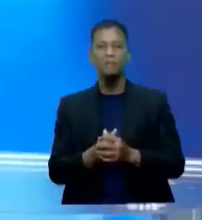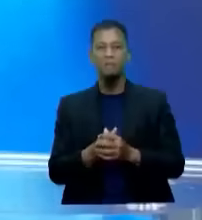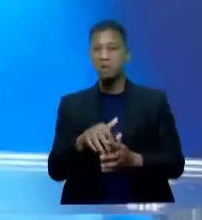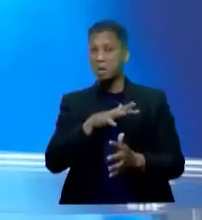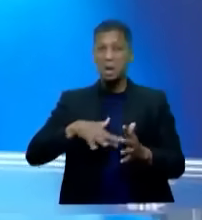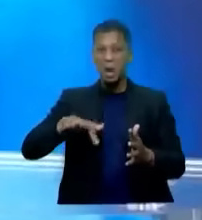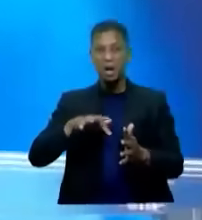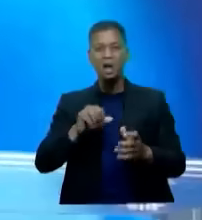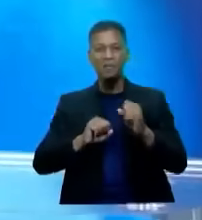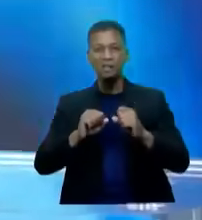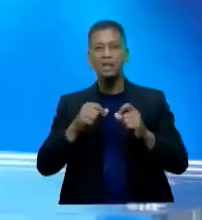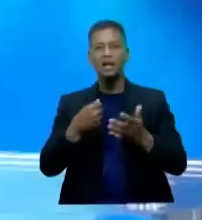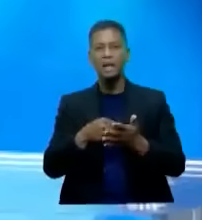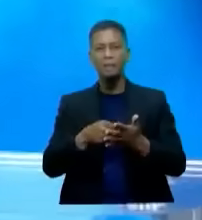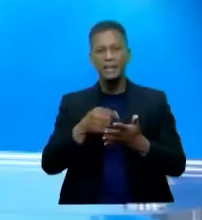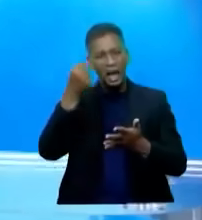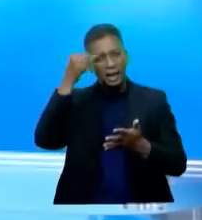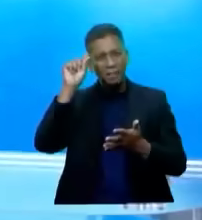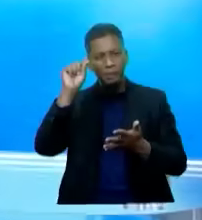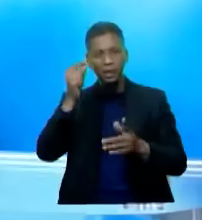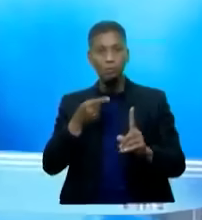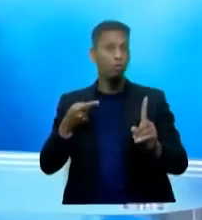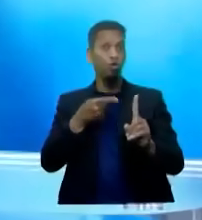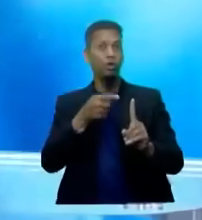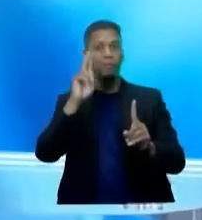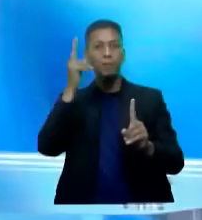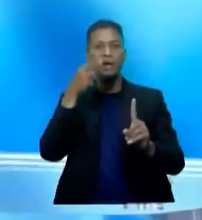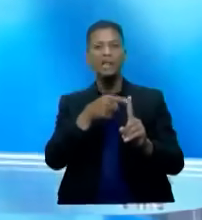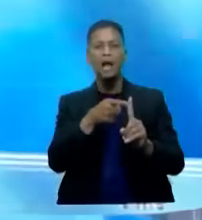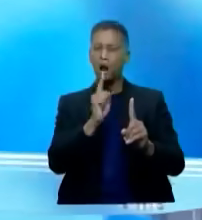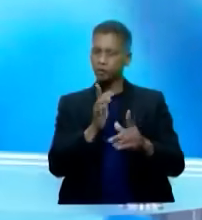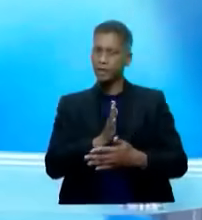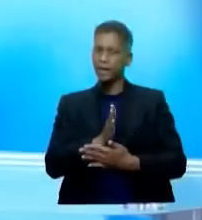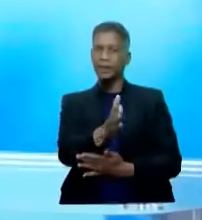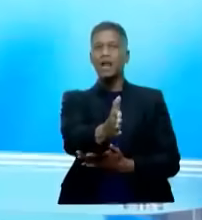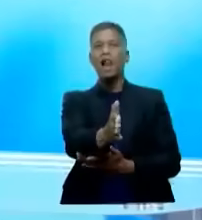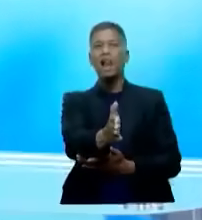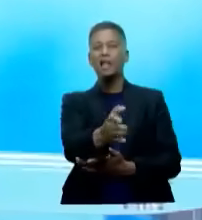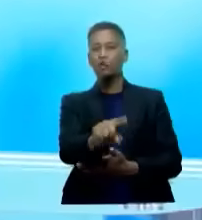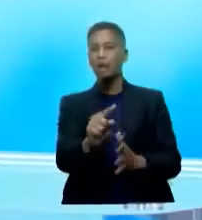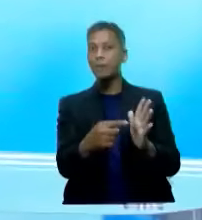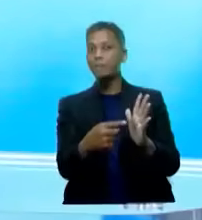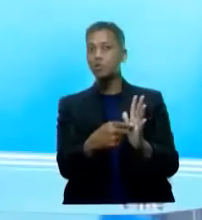Indonesia. Kalangan Civitas Akademika menuntut pemerintah netral dalam pelaksanaan pemilu.